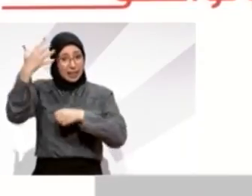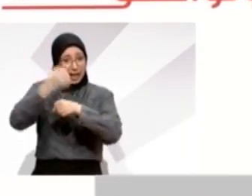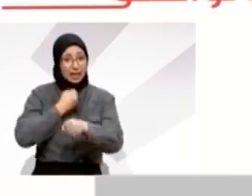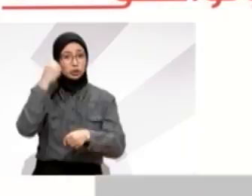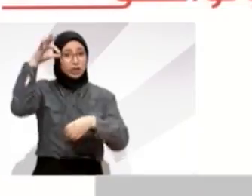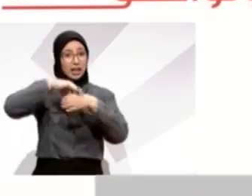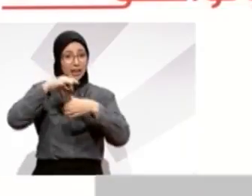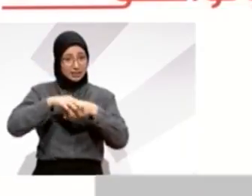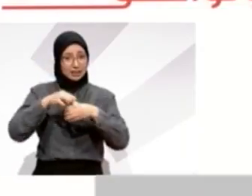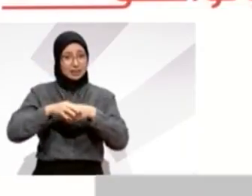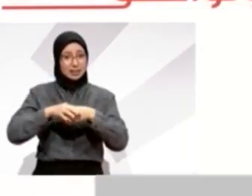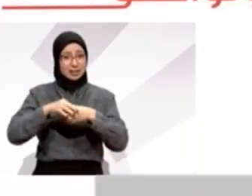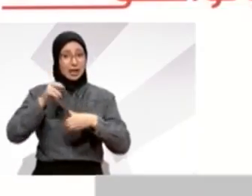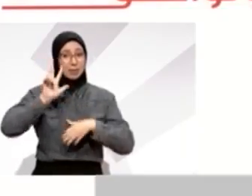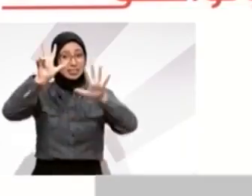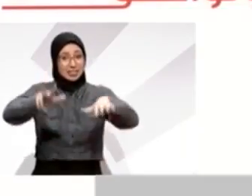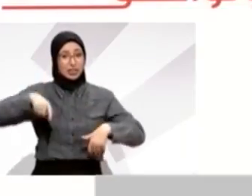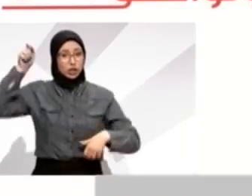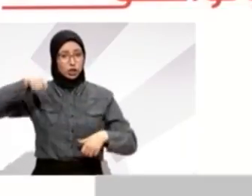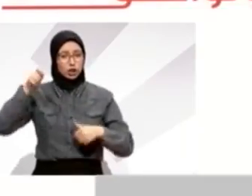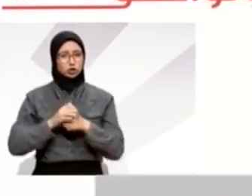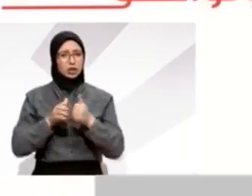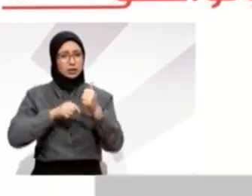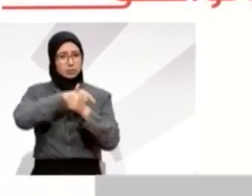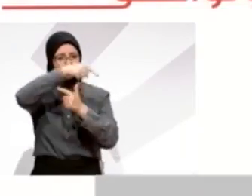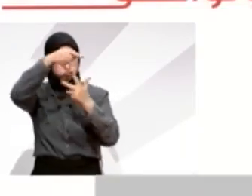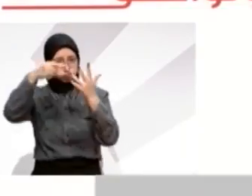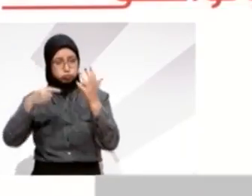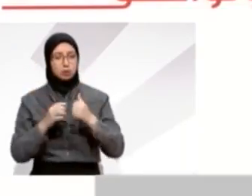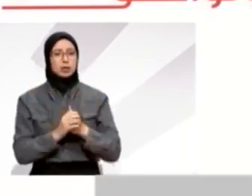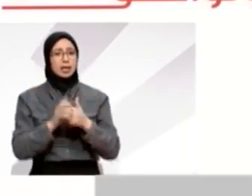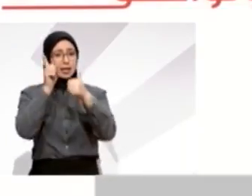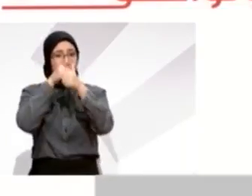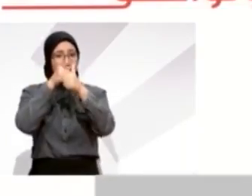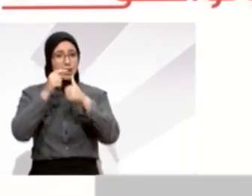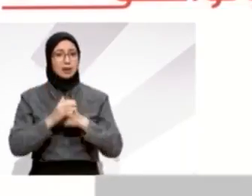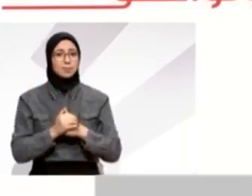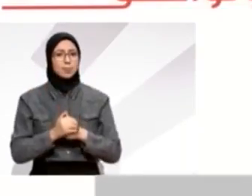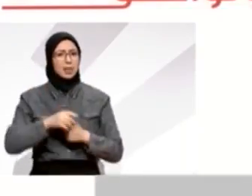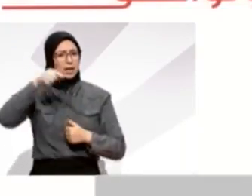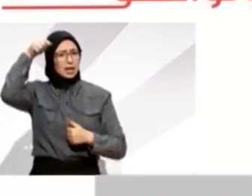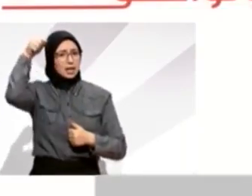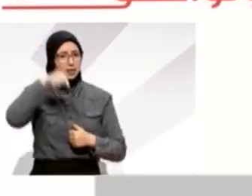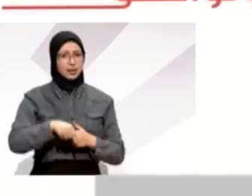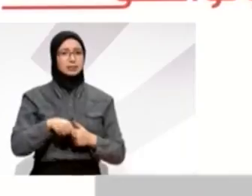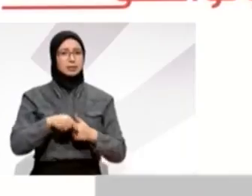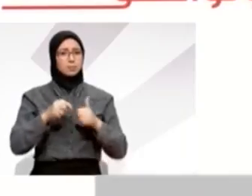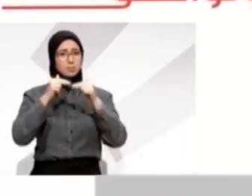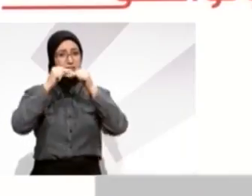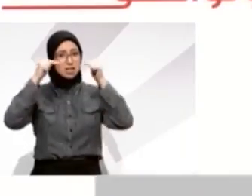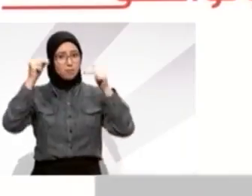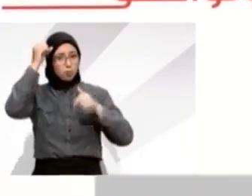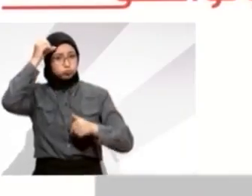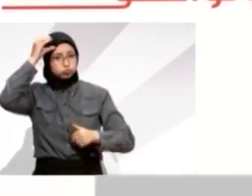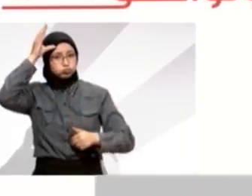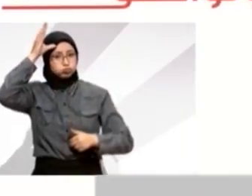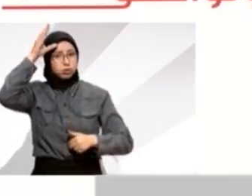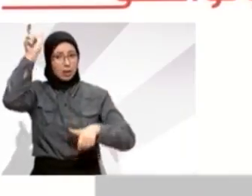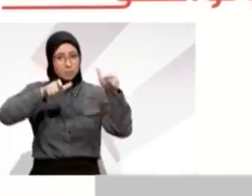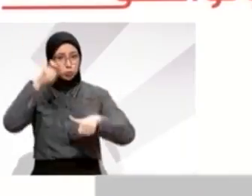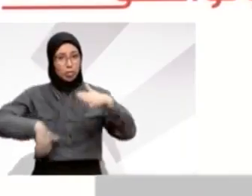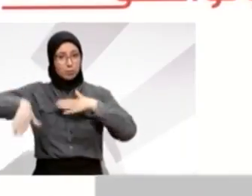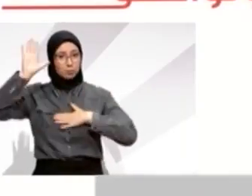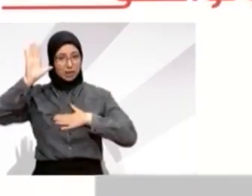بهذه الانتخابات التشريعيه فانه يتلخص الاتي النقطه الاولى يجب الترفيع في المستوى العلمي للمرشح في